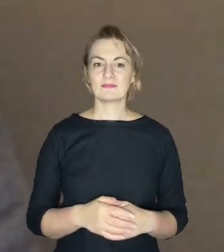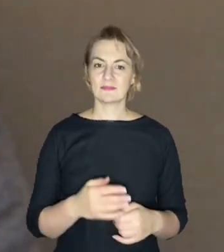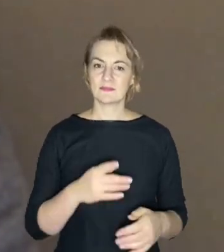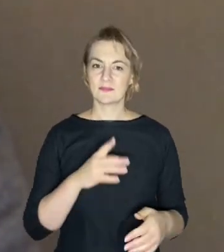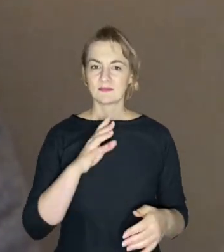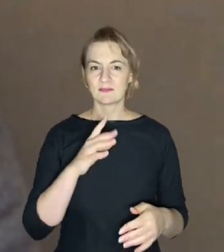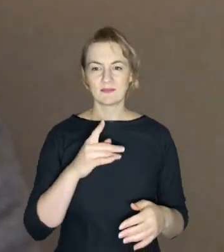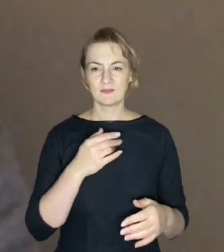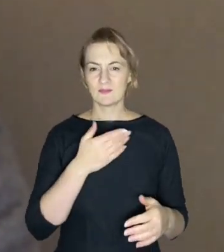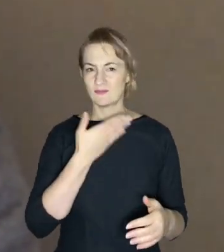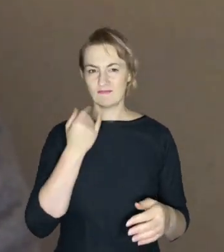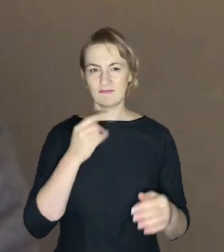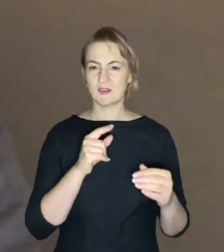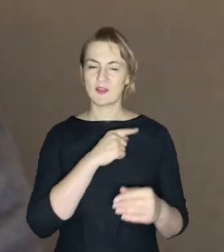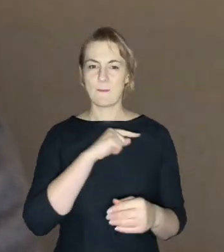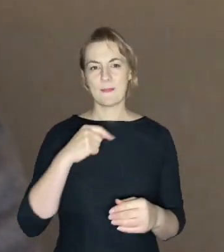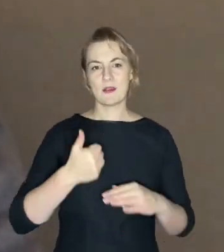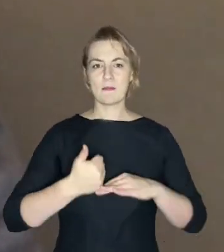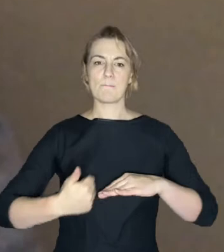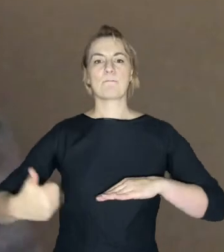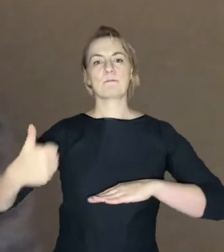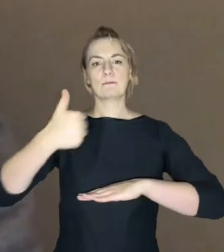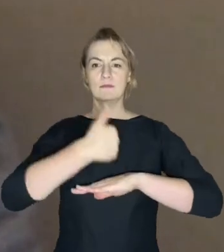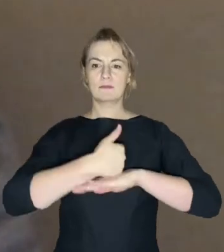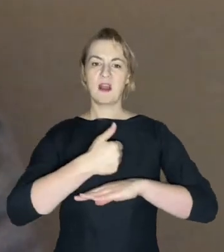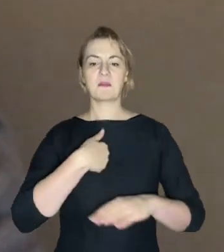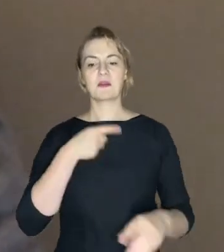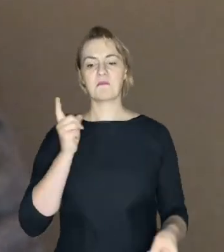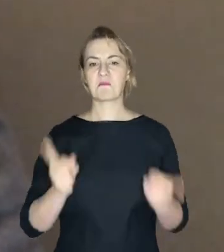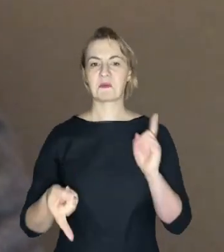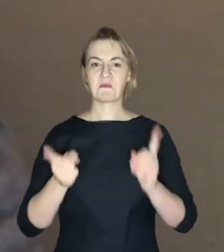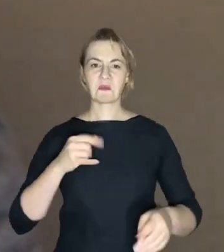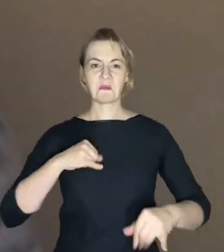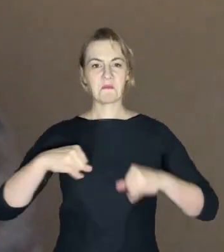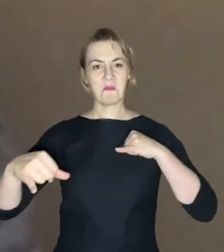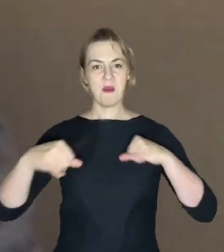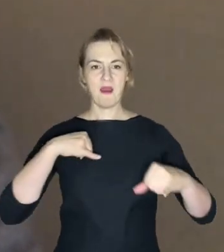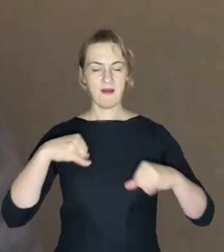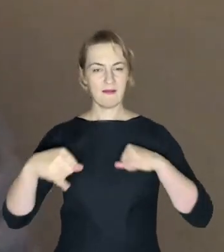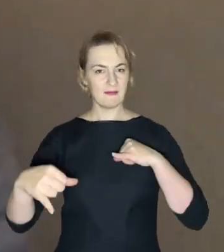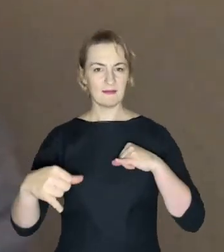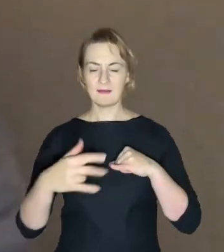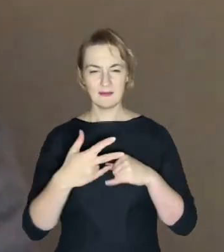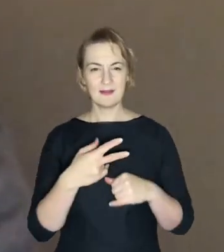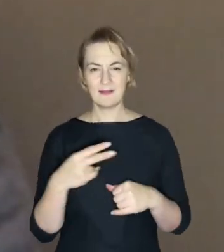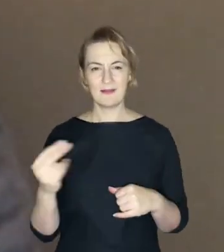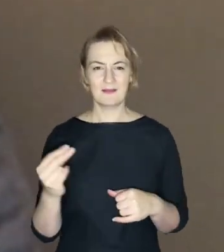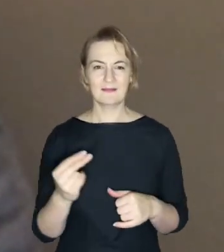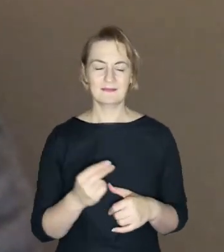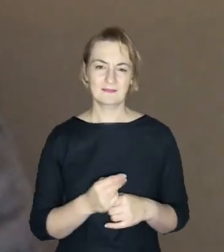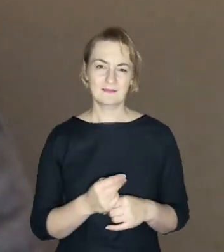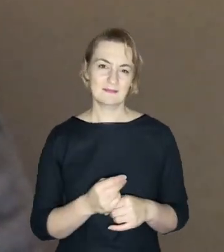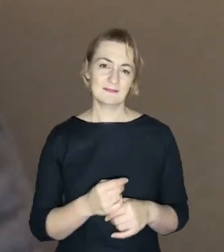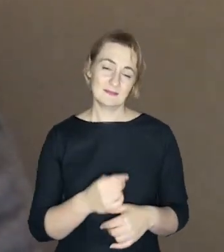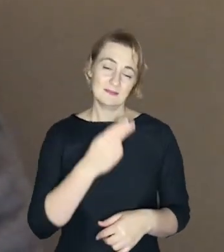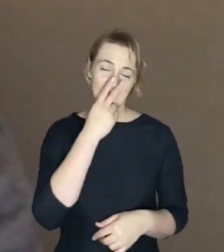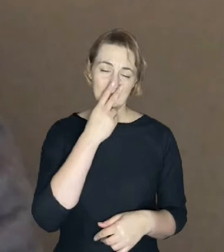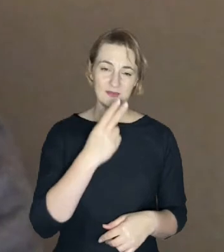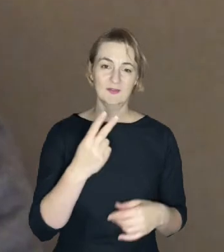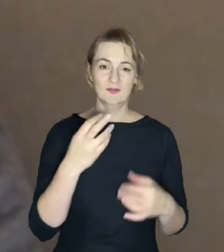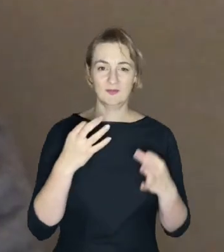jako gatunek i czynić nas panami tego świata. No to gołym okiem widać,